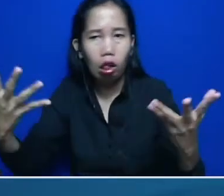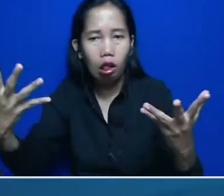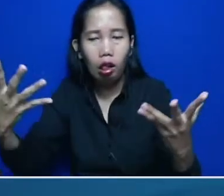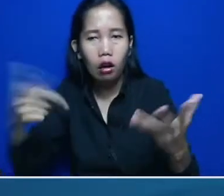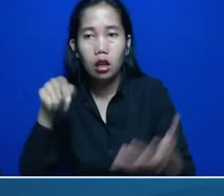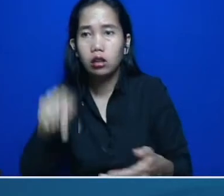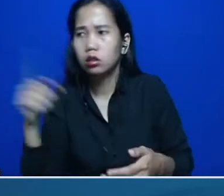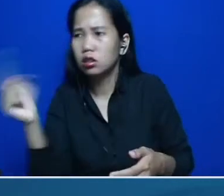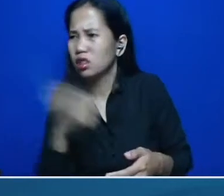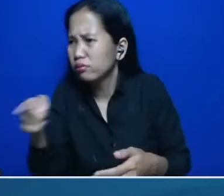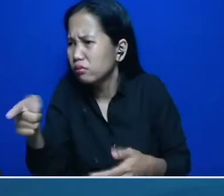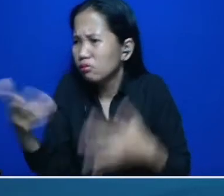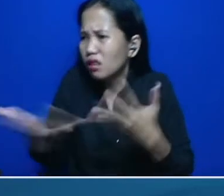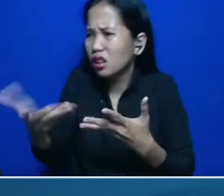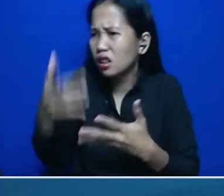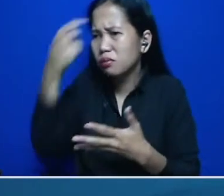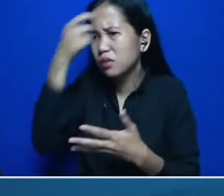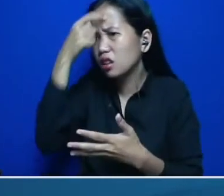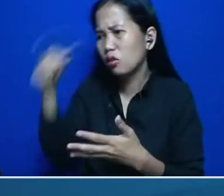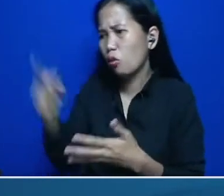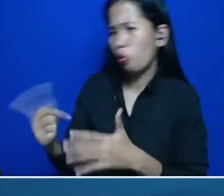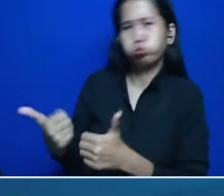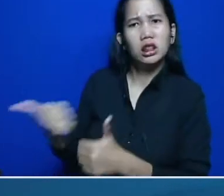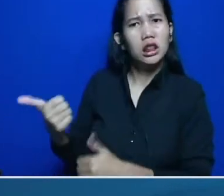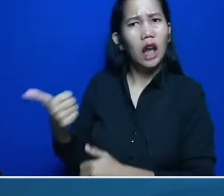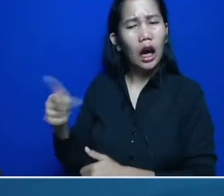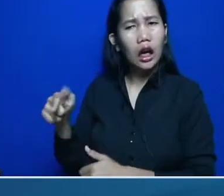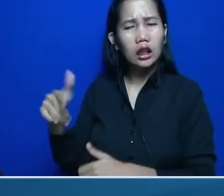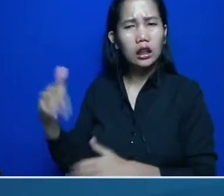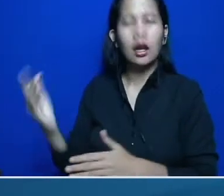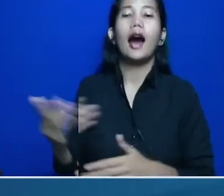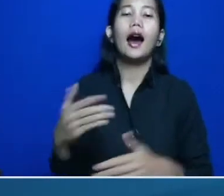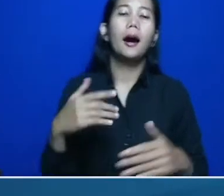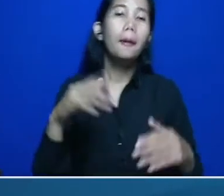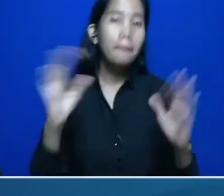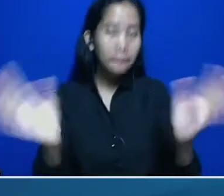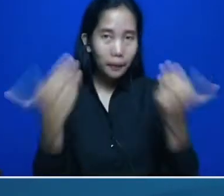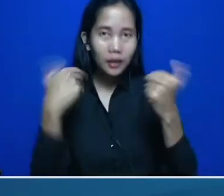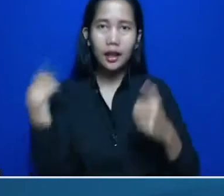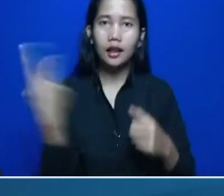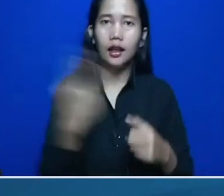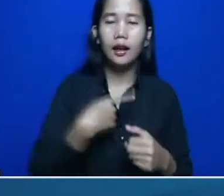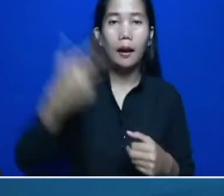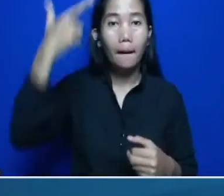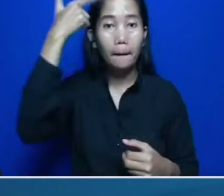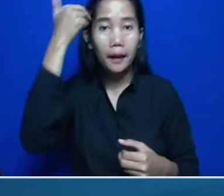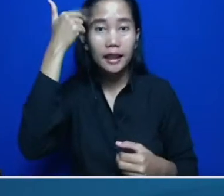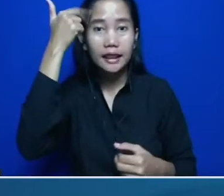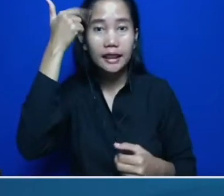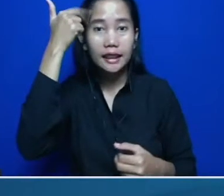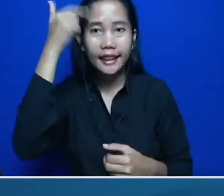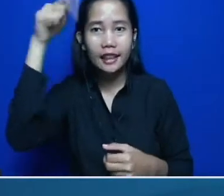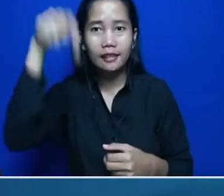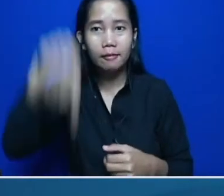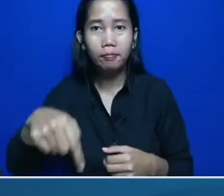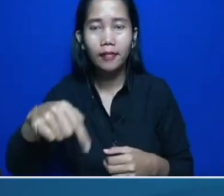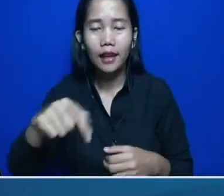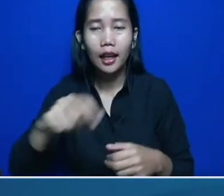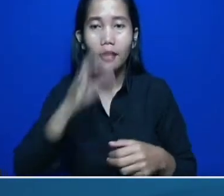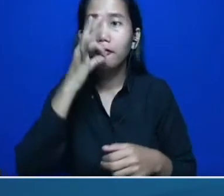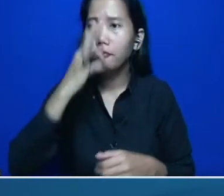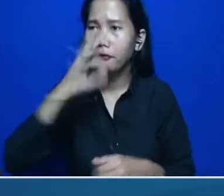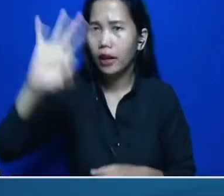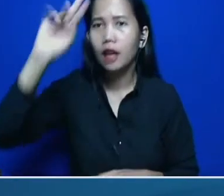untuk itu Mari kita belajar kepada firman Tuhan apa kata Alkitab tentang